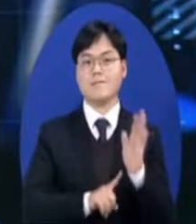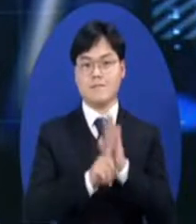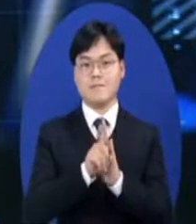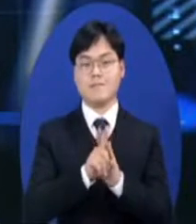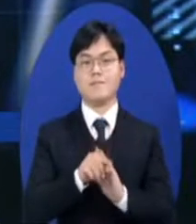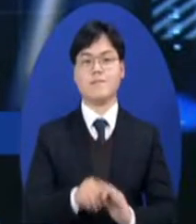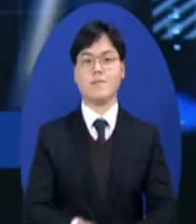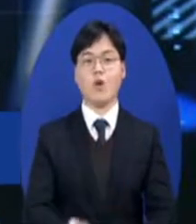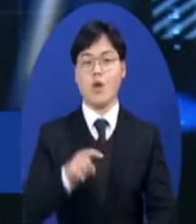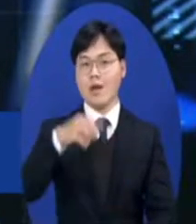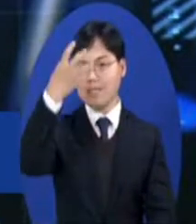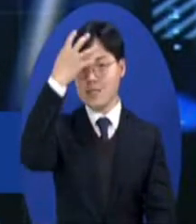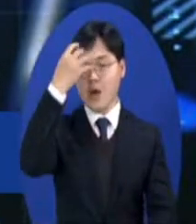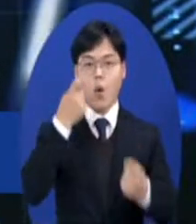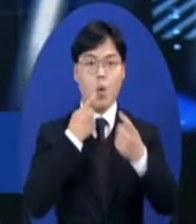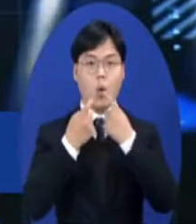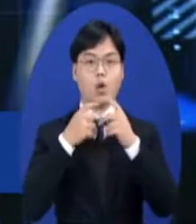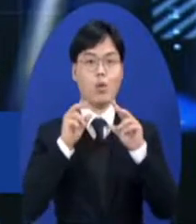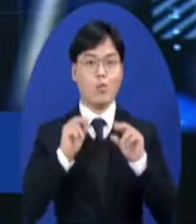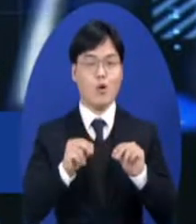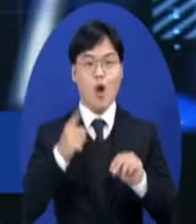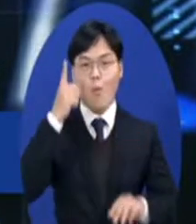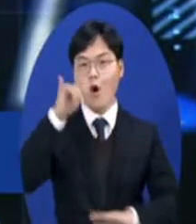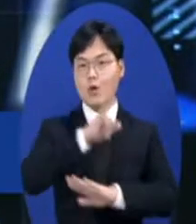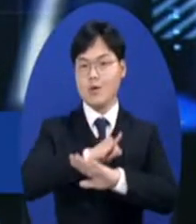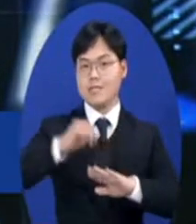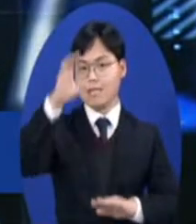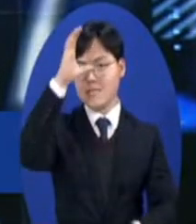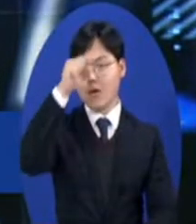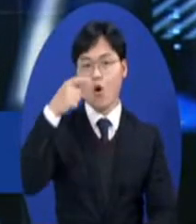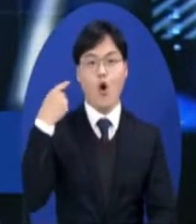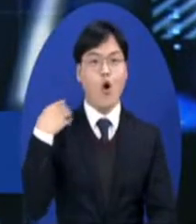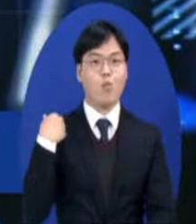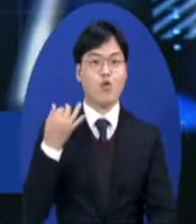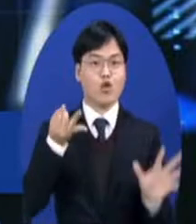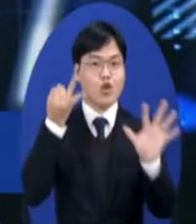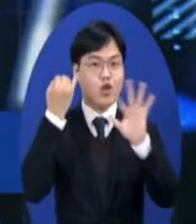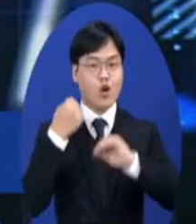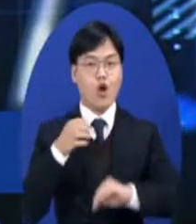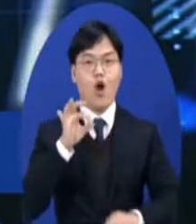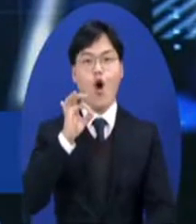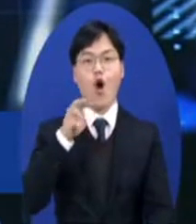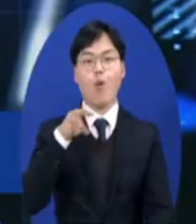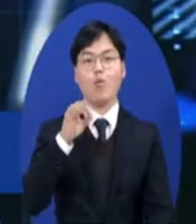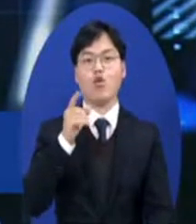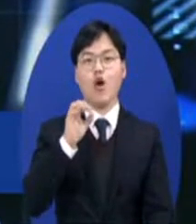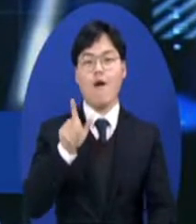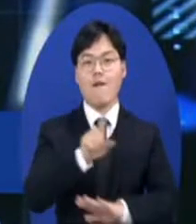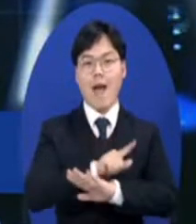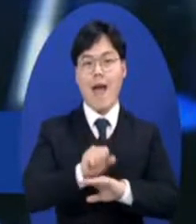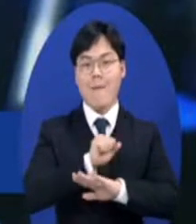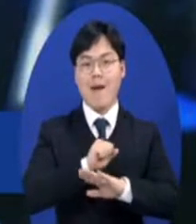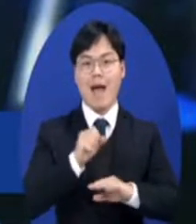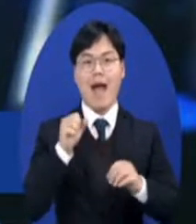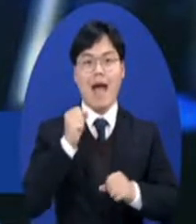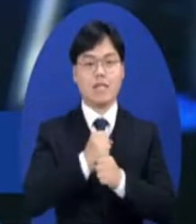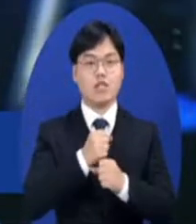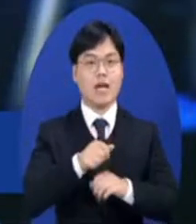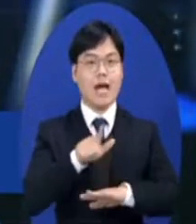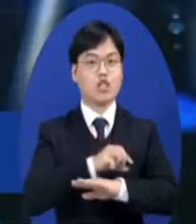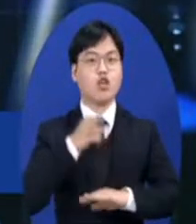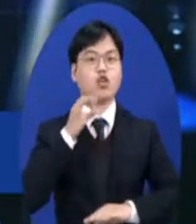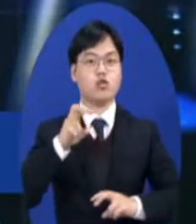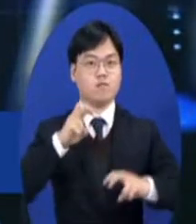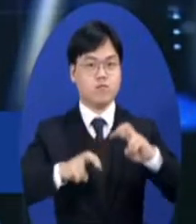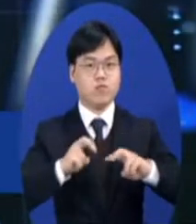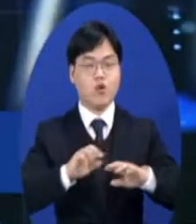танилцуулъя. Өнөөдөр засгийн газрын ээлжид хуралдаан боллоо. Монгол Улсын ерөнхий сайд өнгөрсөн 7 хоногтөө Дорногой, Өмнөгов аймагт ажиллаж, газрын тос боловсруулах үйлдвэрээ,